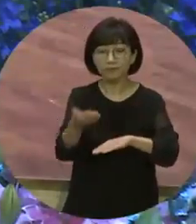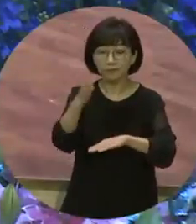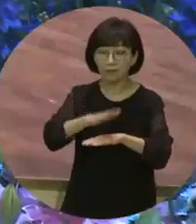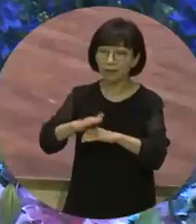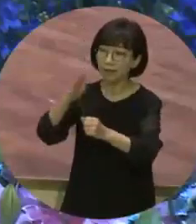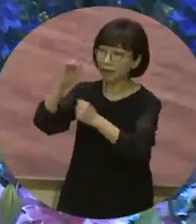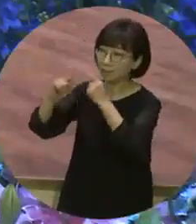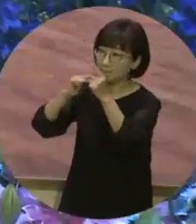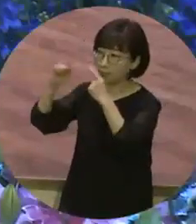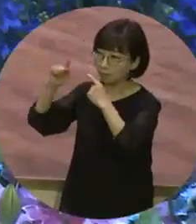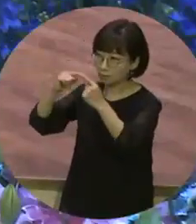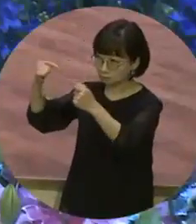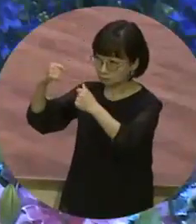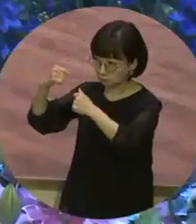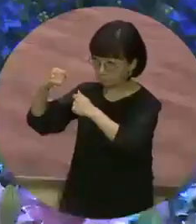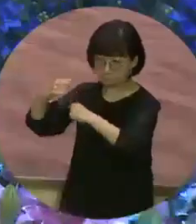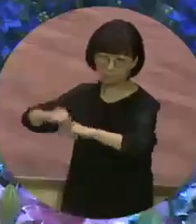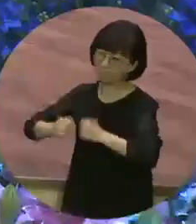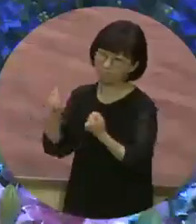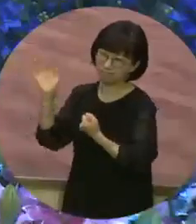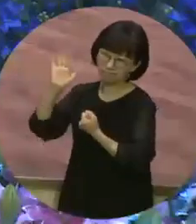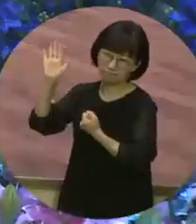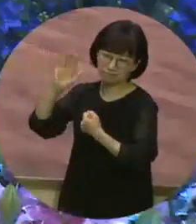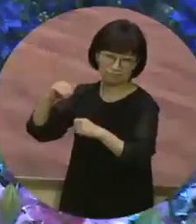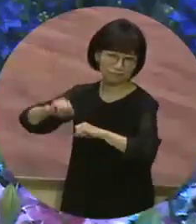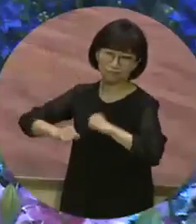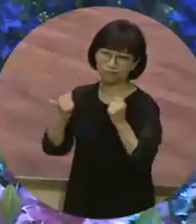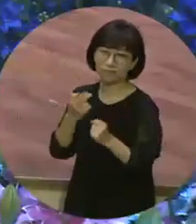순종한 적이 없어서 그래요.